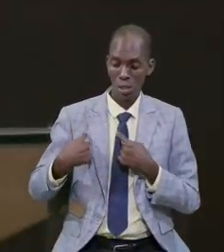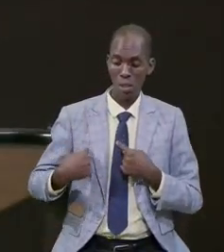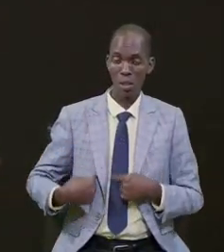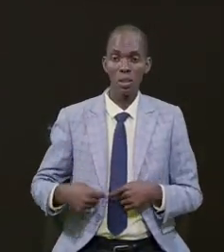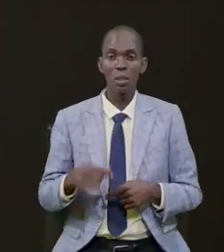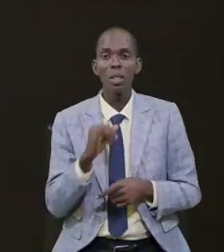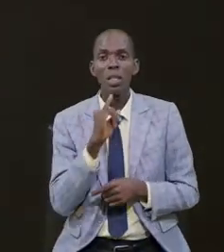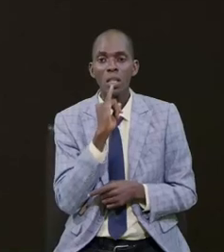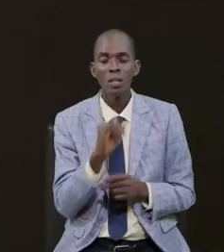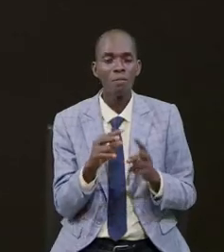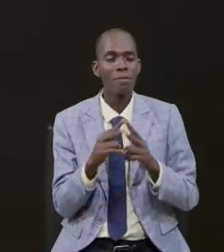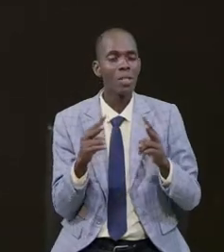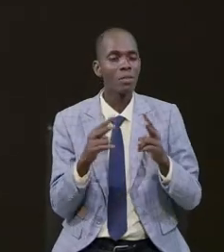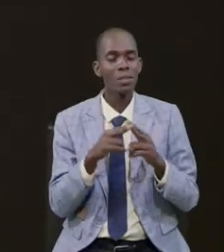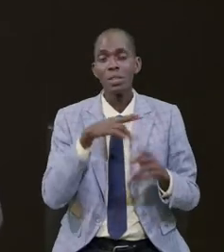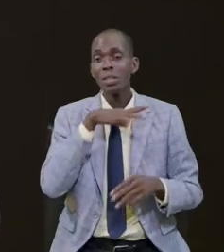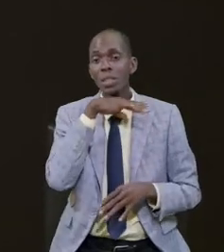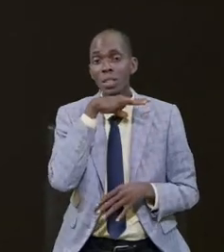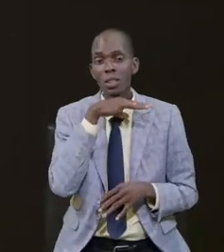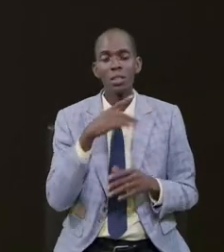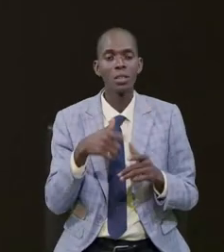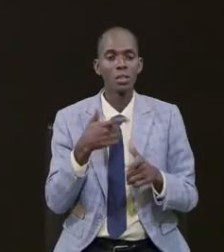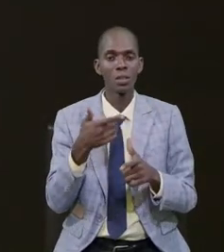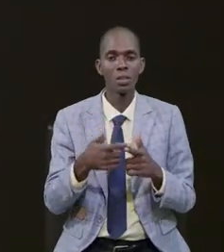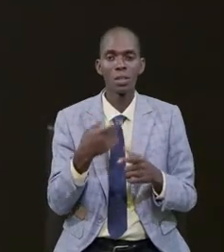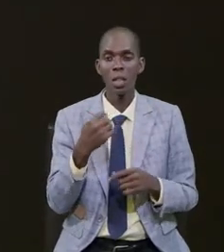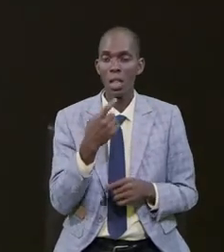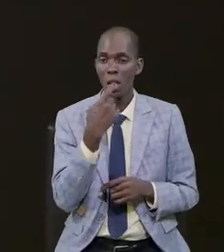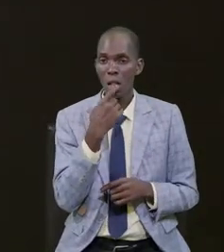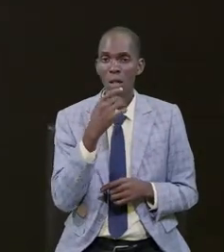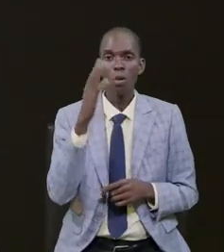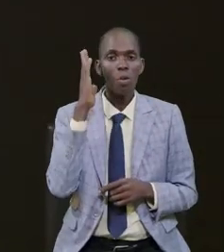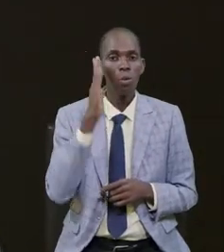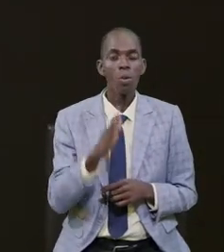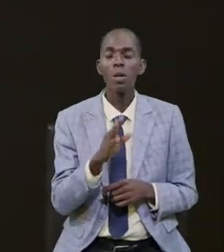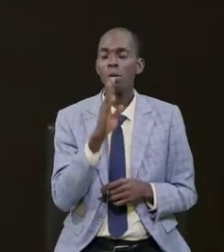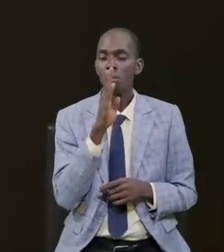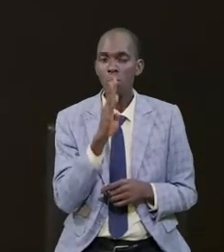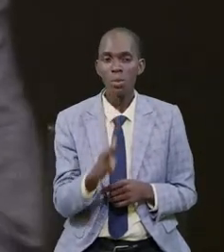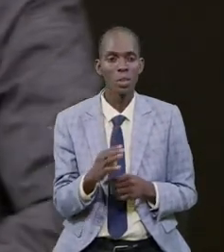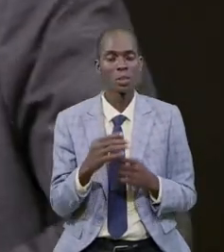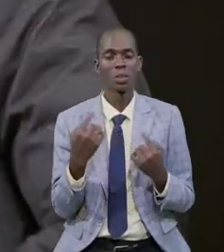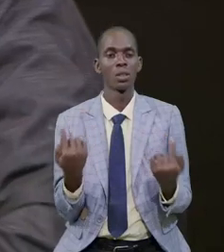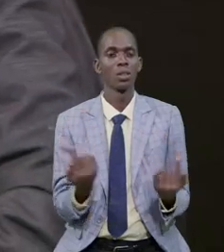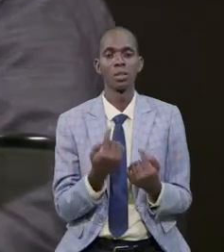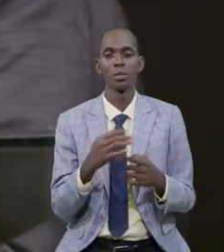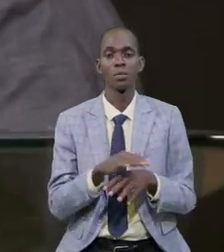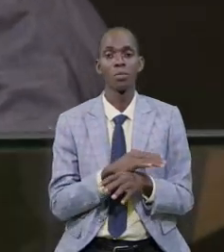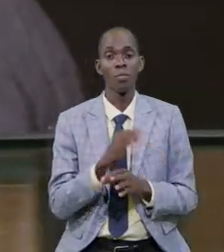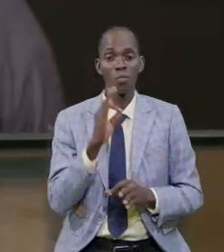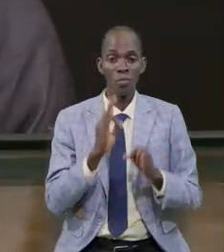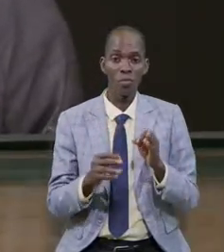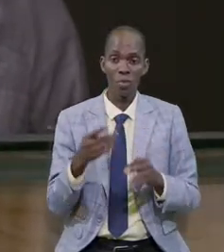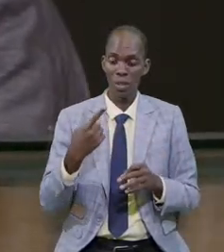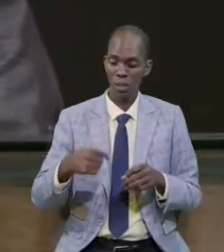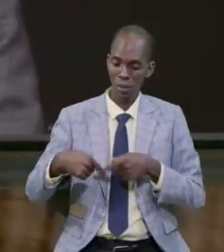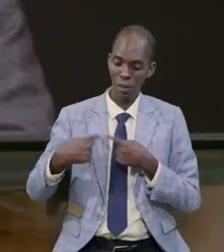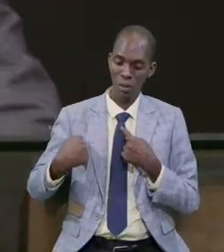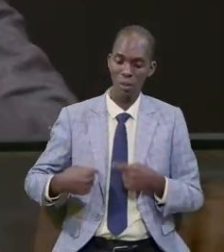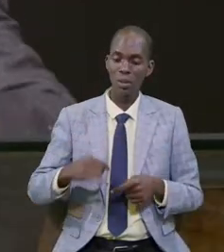Si le cœur est sale, la langue sera obscène. Si le cœur